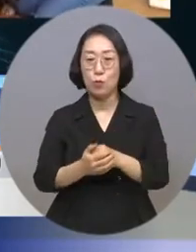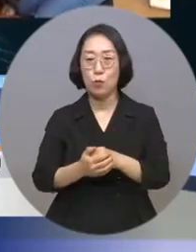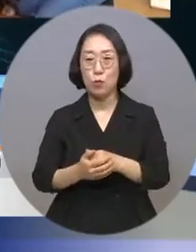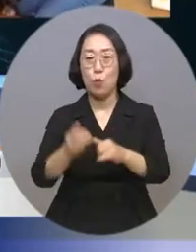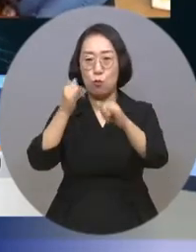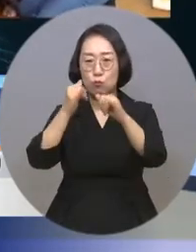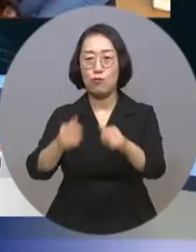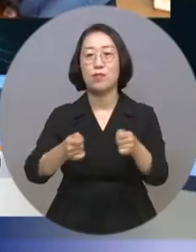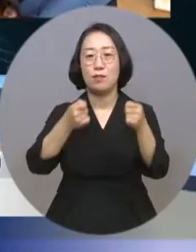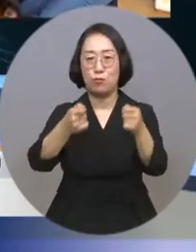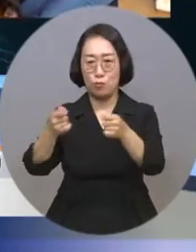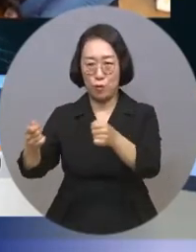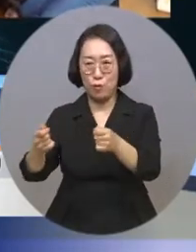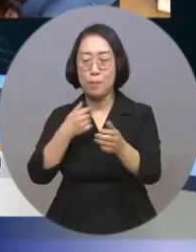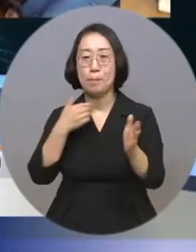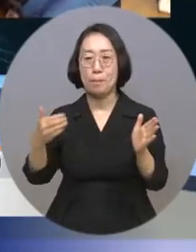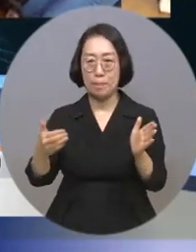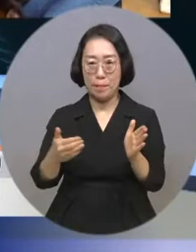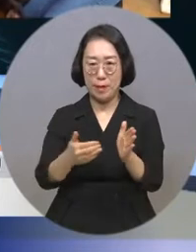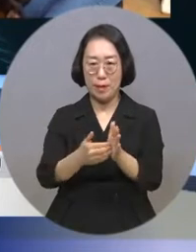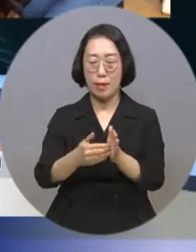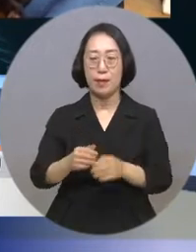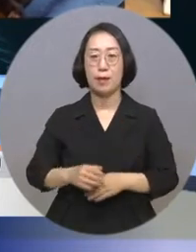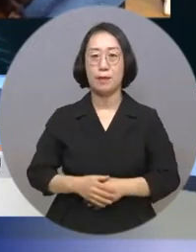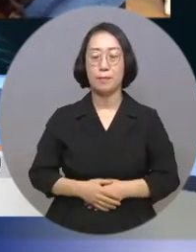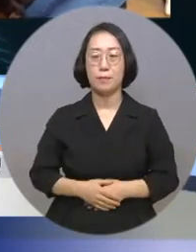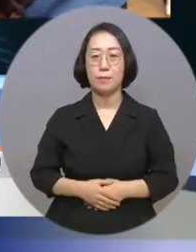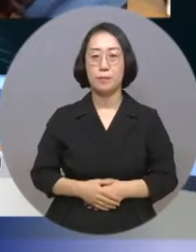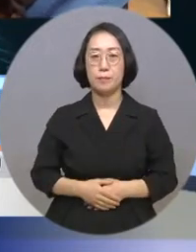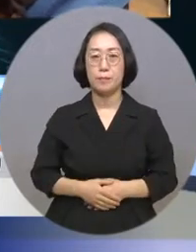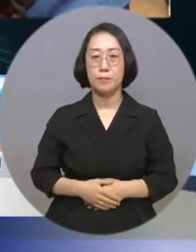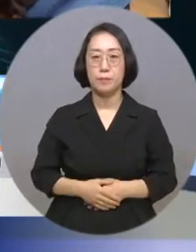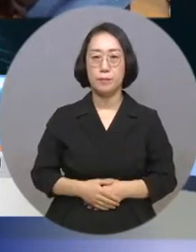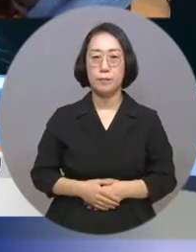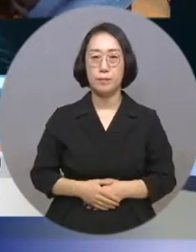훈장 수여식을 가졌습니다. 장유진 기자가 보도합니다.